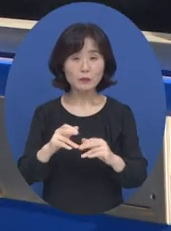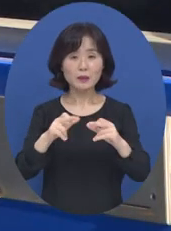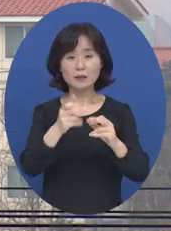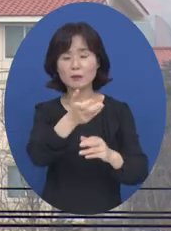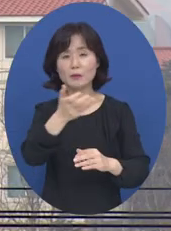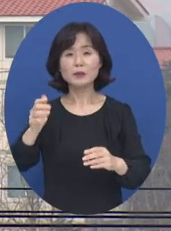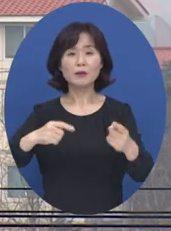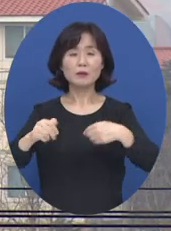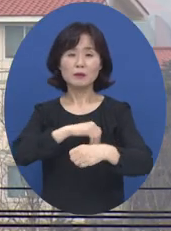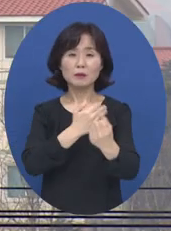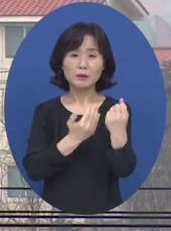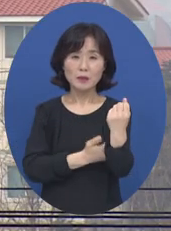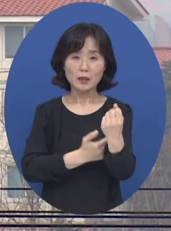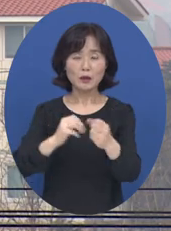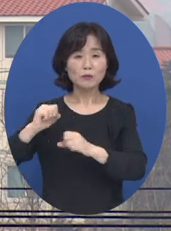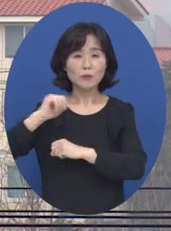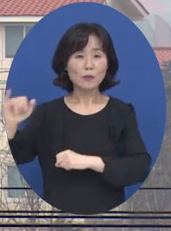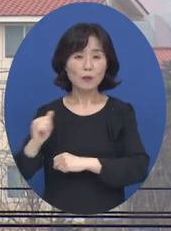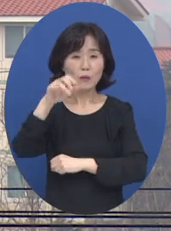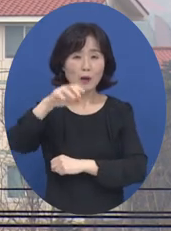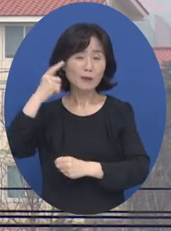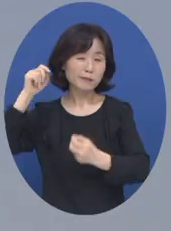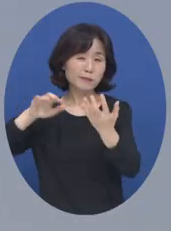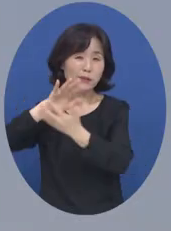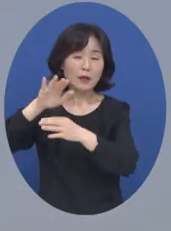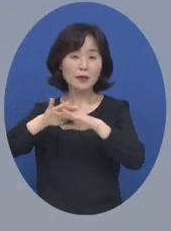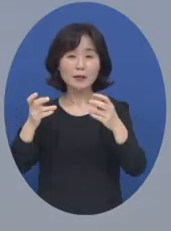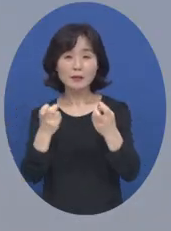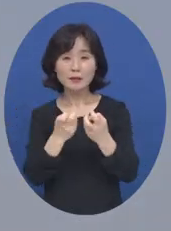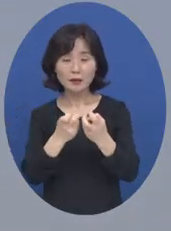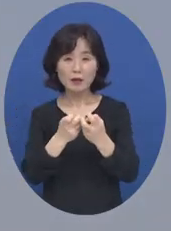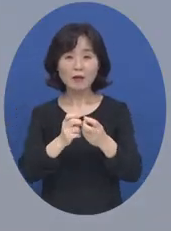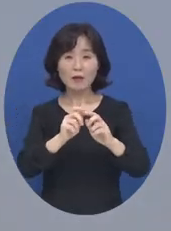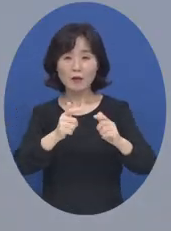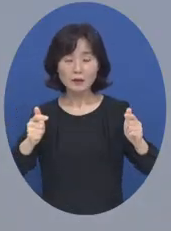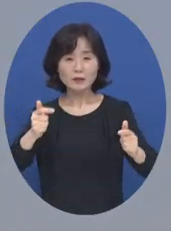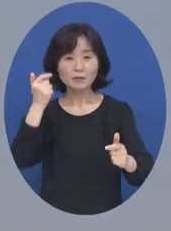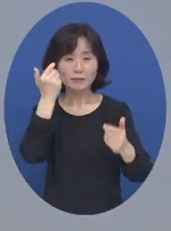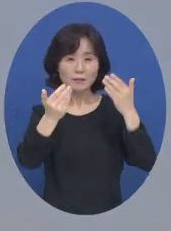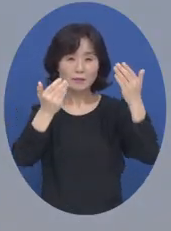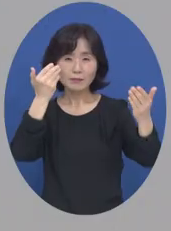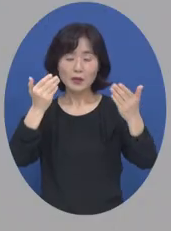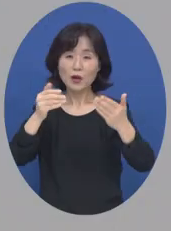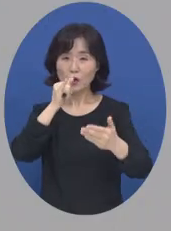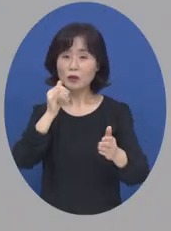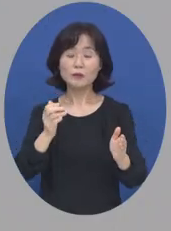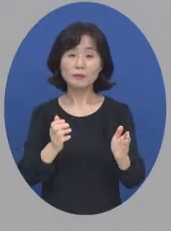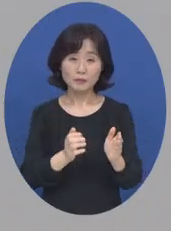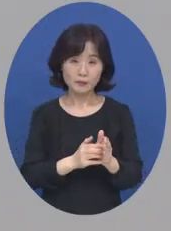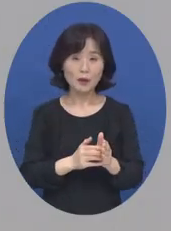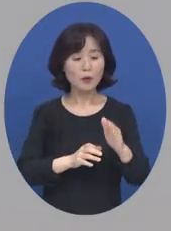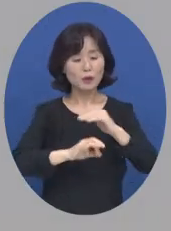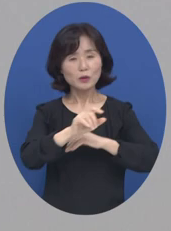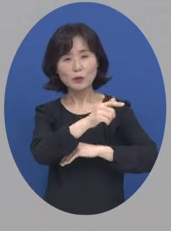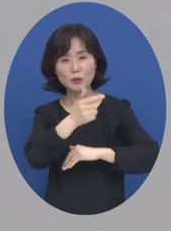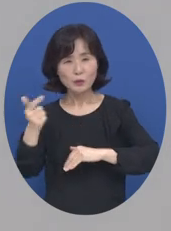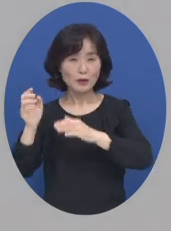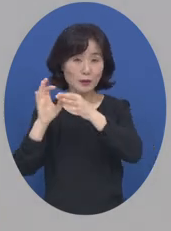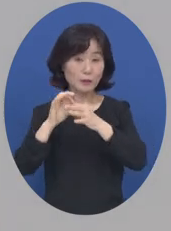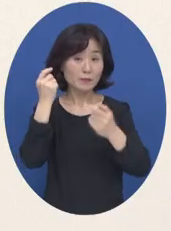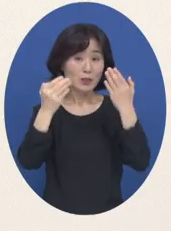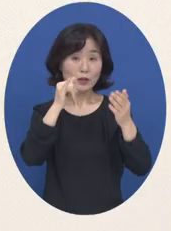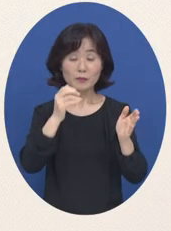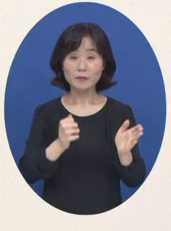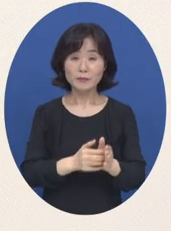정책, 군공항 소음 피해 대책 등 도정 전반에 걸친 다양한 질문이 오전부터 오후까지